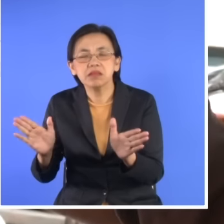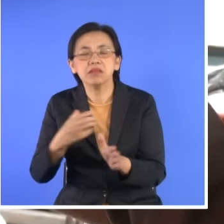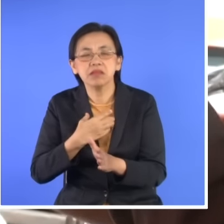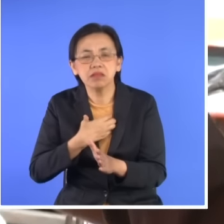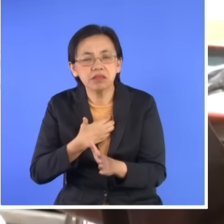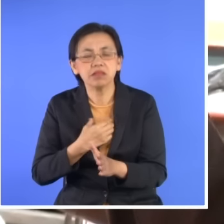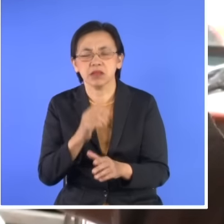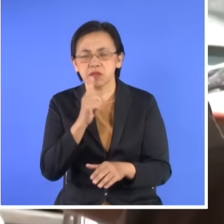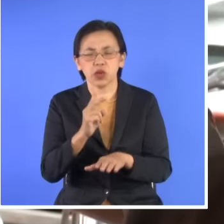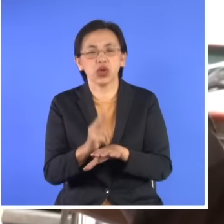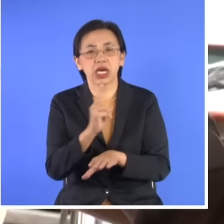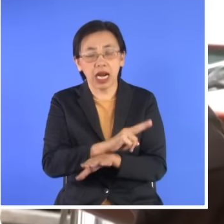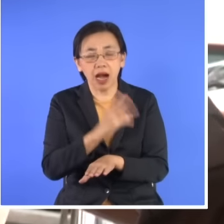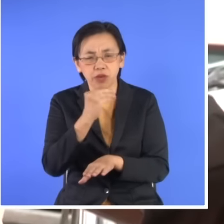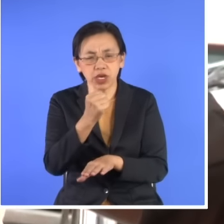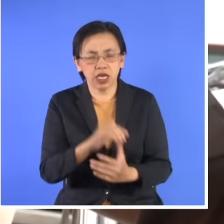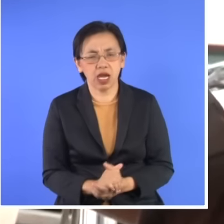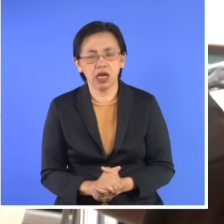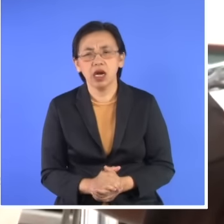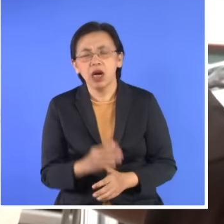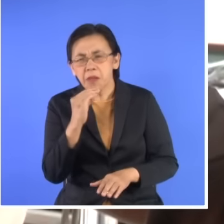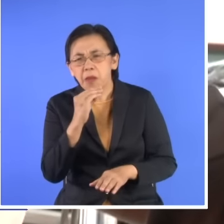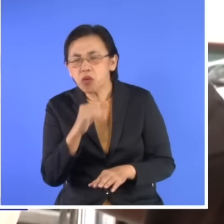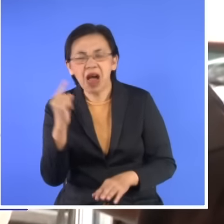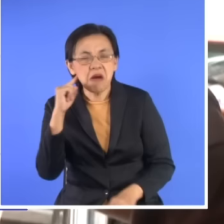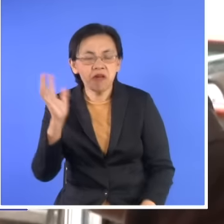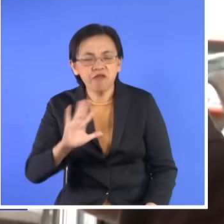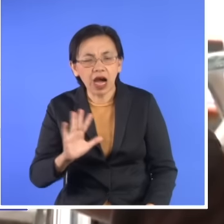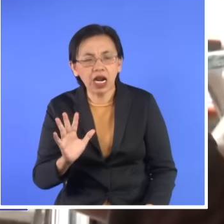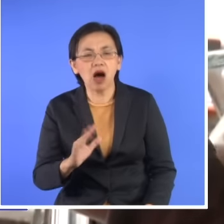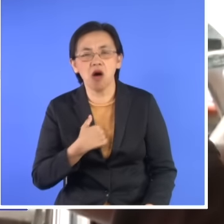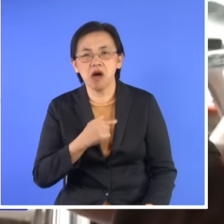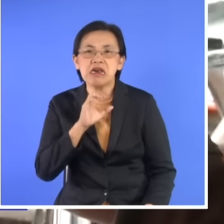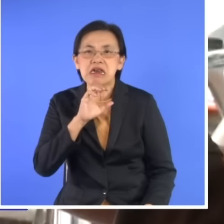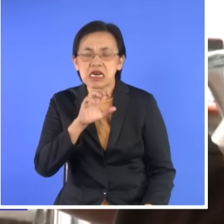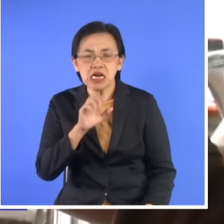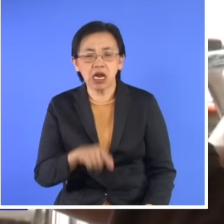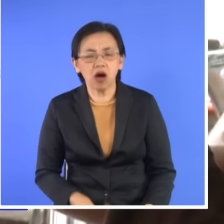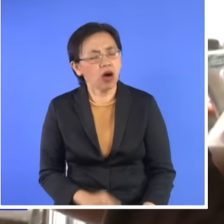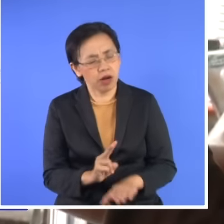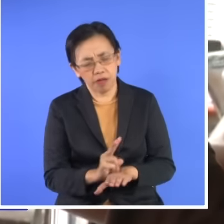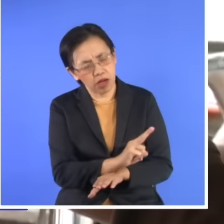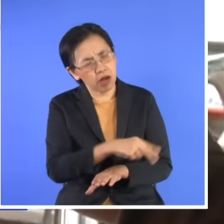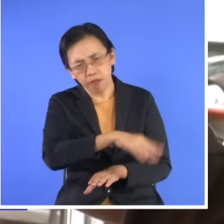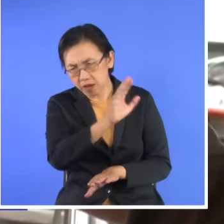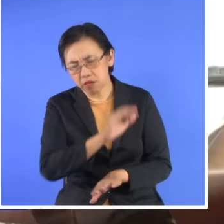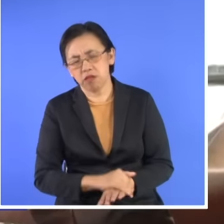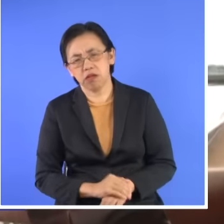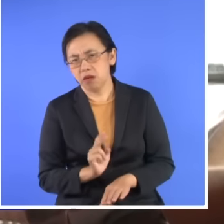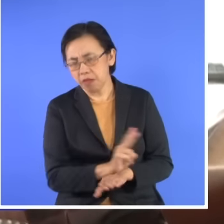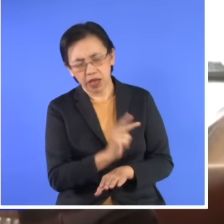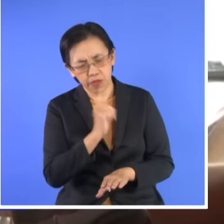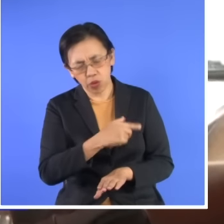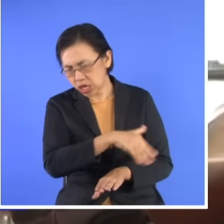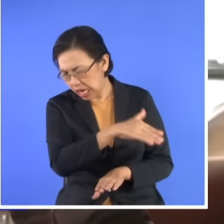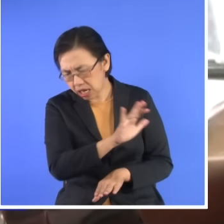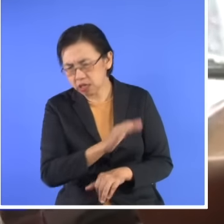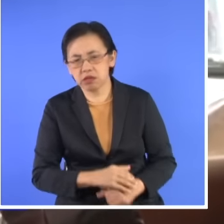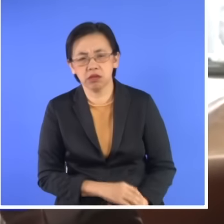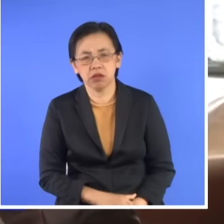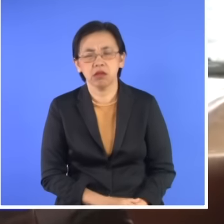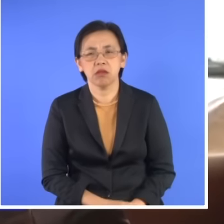เอตอนแรกก็พูดดีแหละพอเหมือนเขาแบบไม่ค่อยจะฟังเราก็ขึ้นเสียงป๊บว่าพี่ลงไปข้างล่างนะอะไรอย่างเงี้ยค่ะใช่ค่ะเเละตั้งแต่อยู่